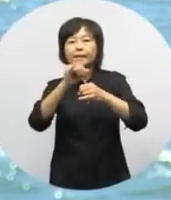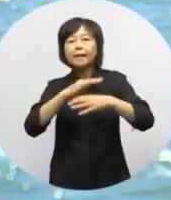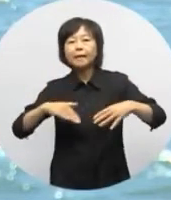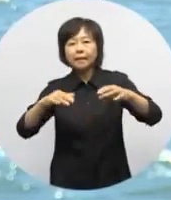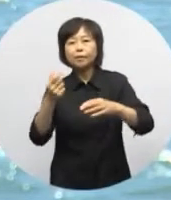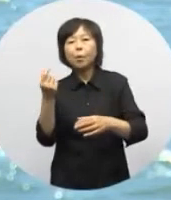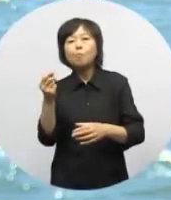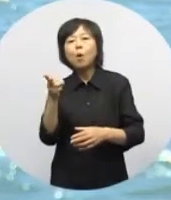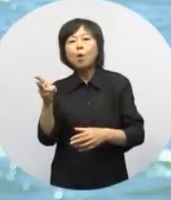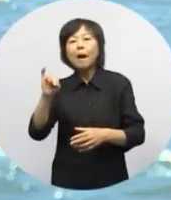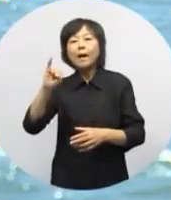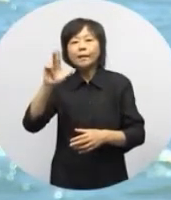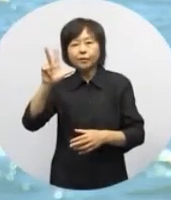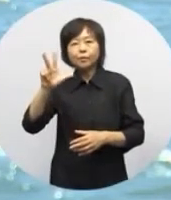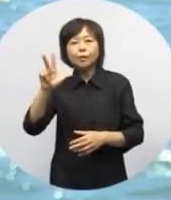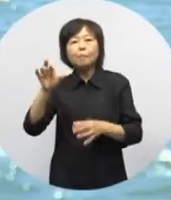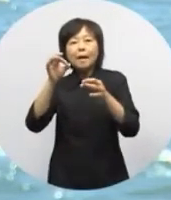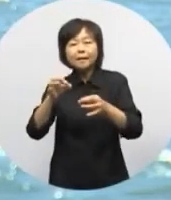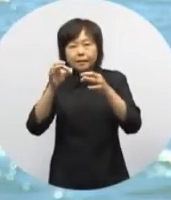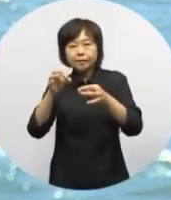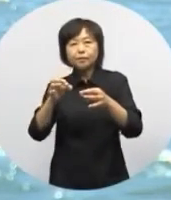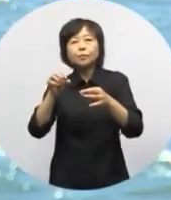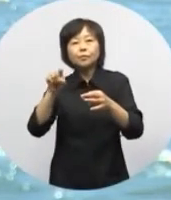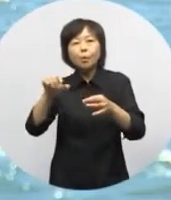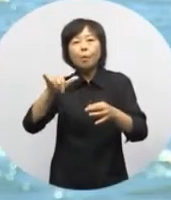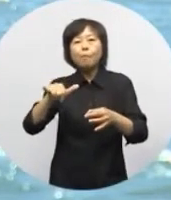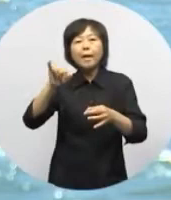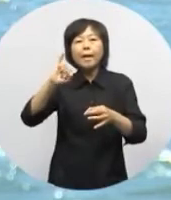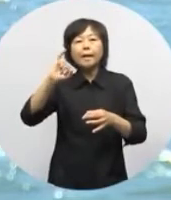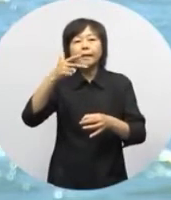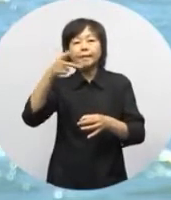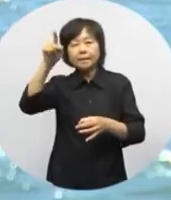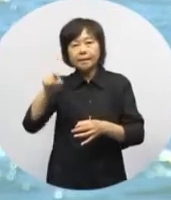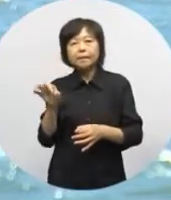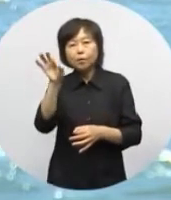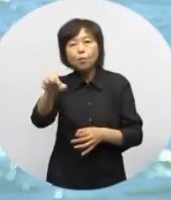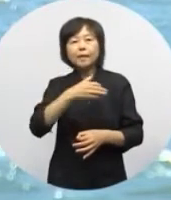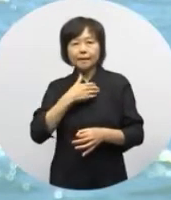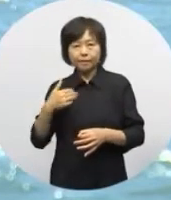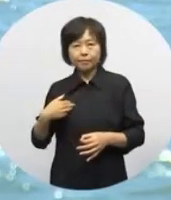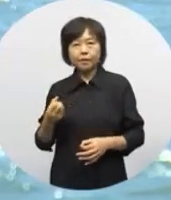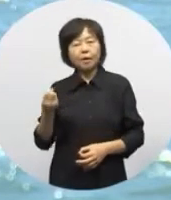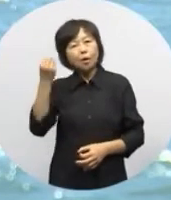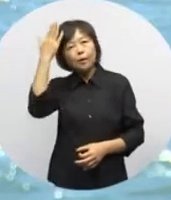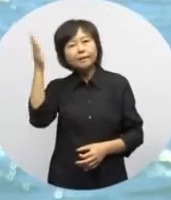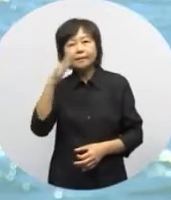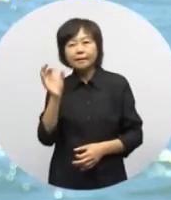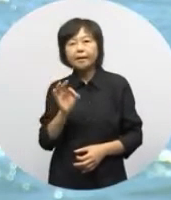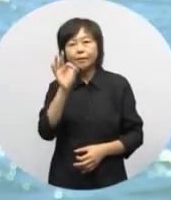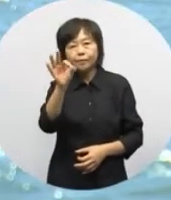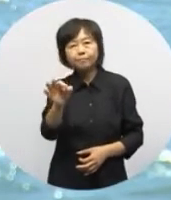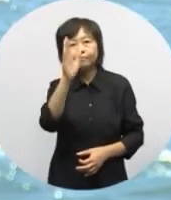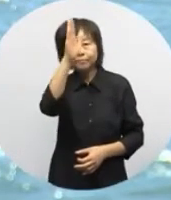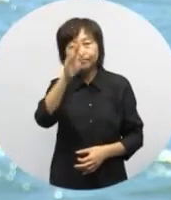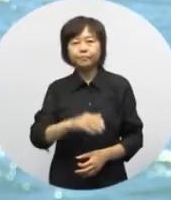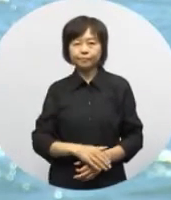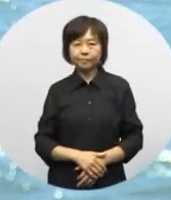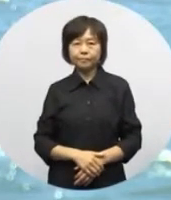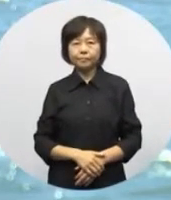ネットモバイルバンキングから行うペイジー納付ができます。お忘れのないようにお納めください